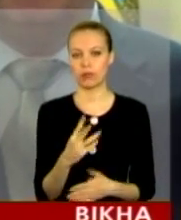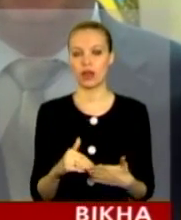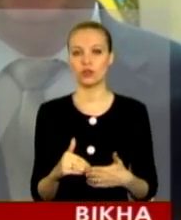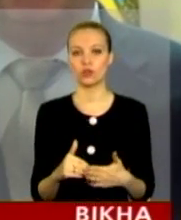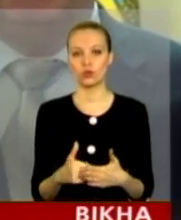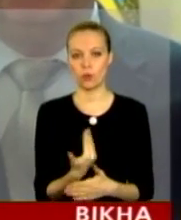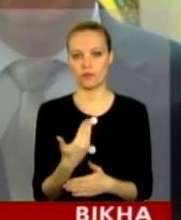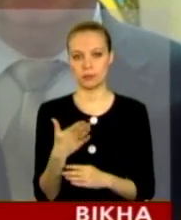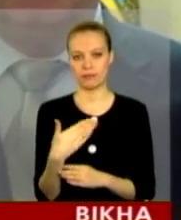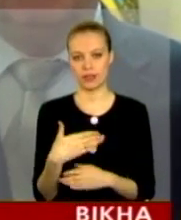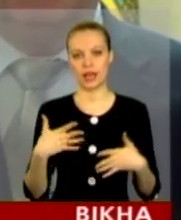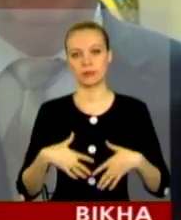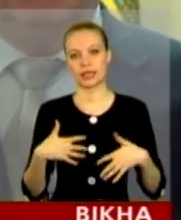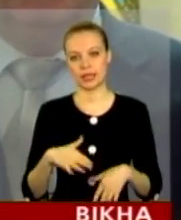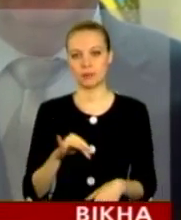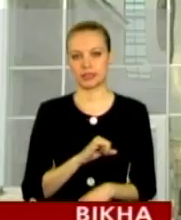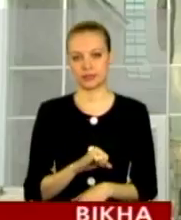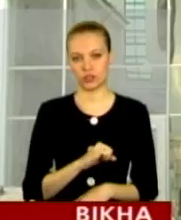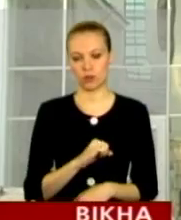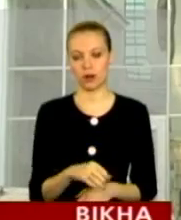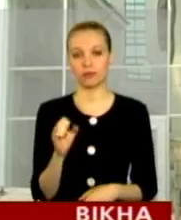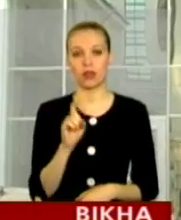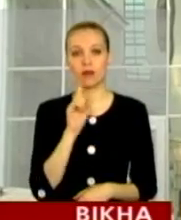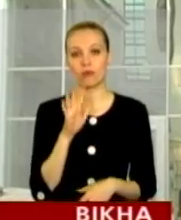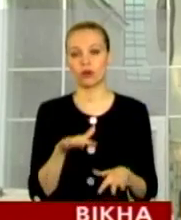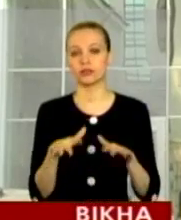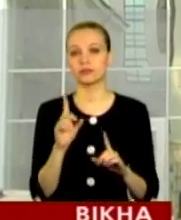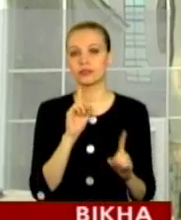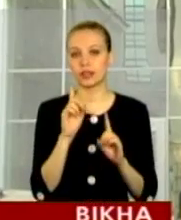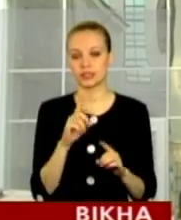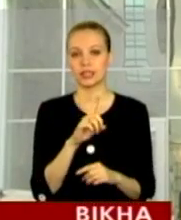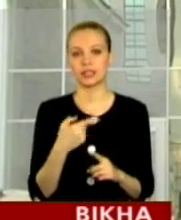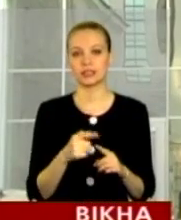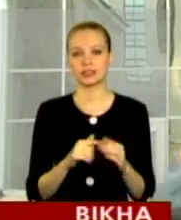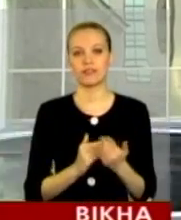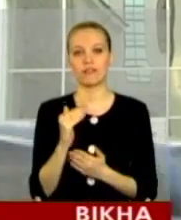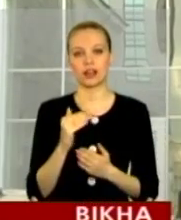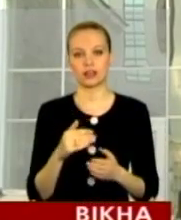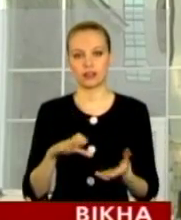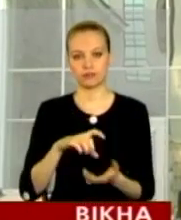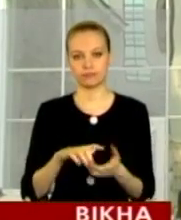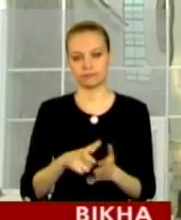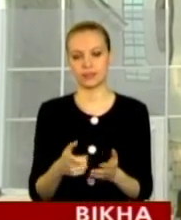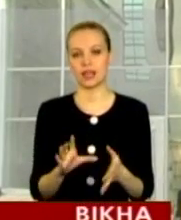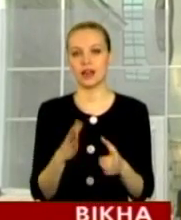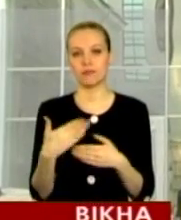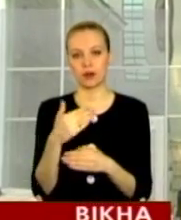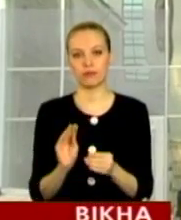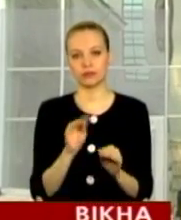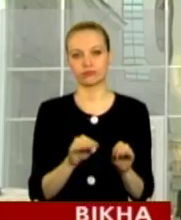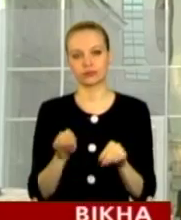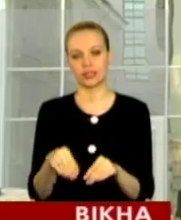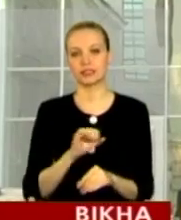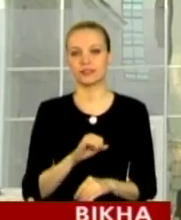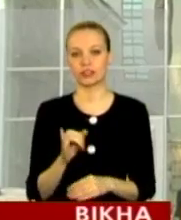новыми флагами Крыма и Севастополя. А поки у холі Ради Федерації, це верхня палата російського парламенту, приєднували прапори